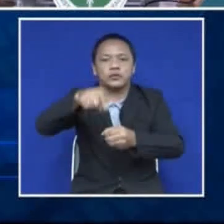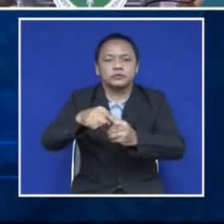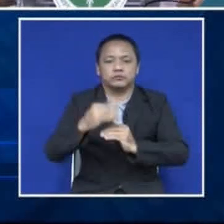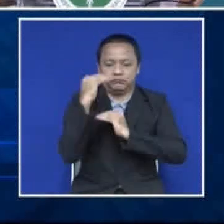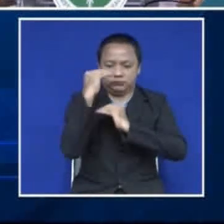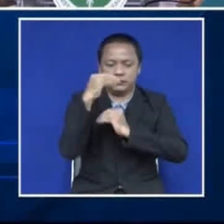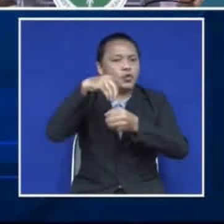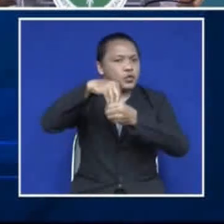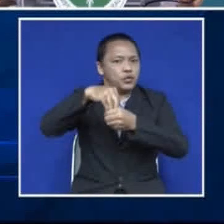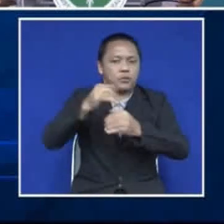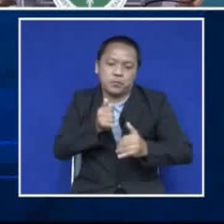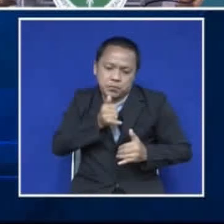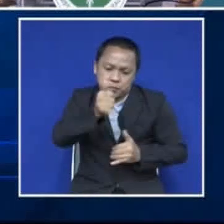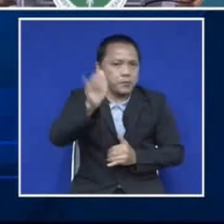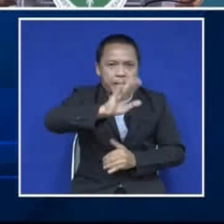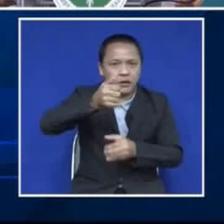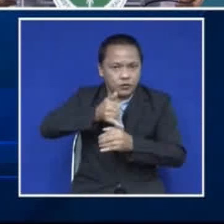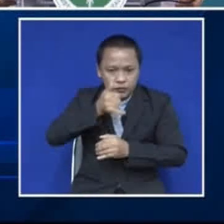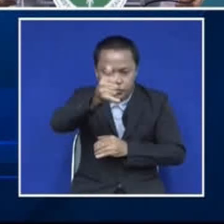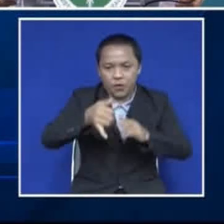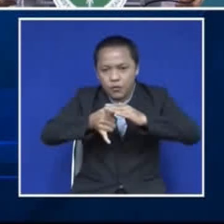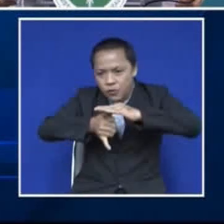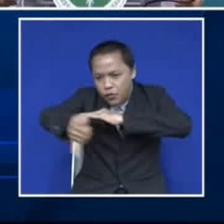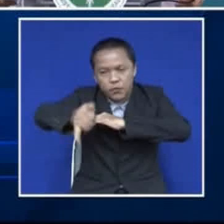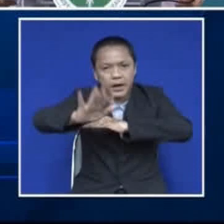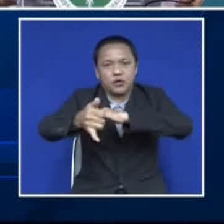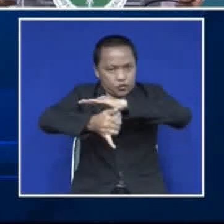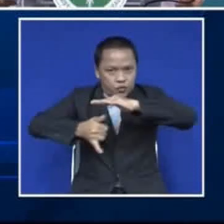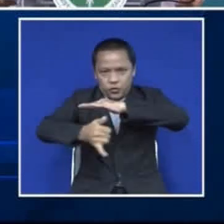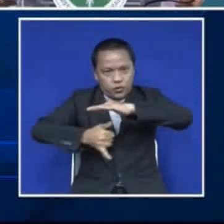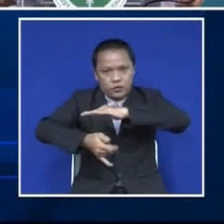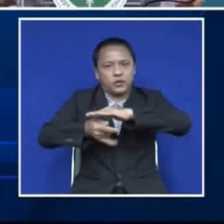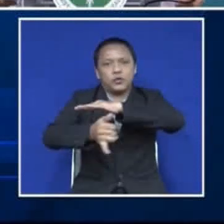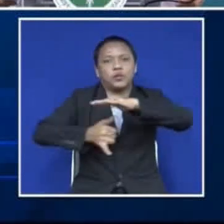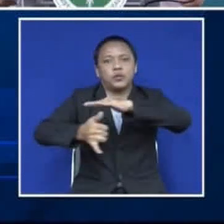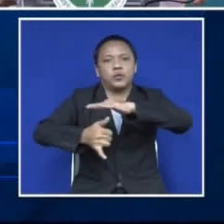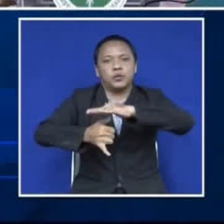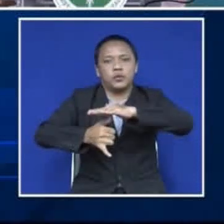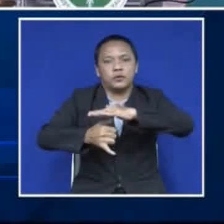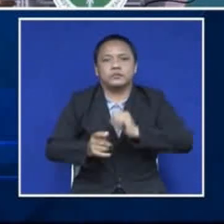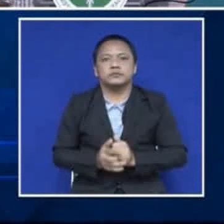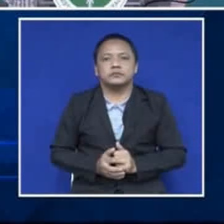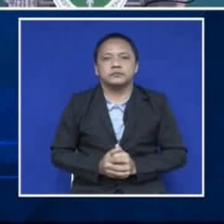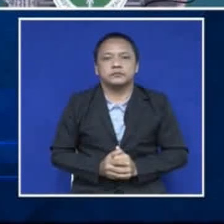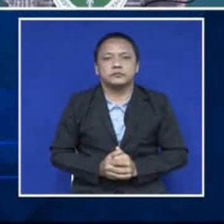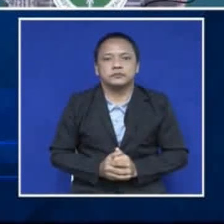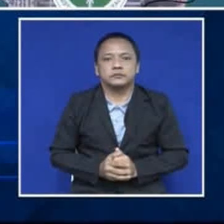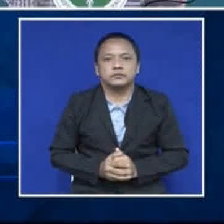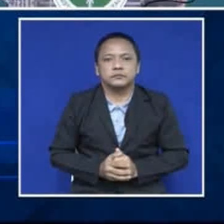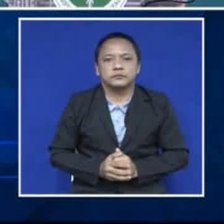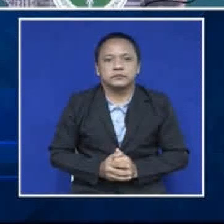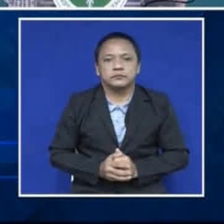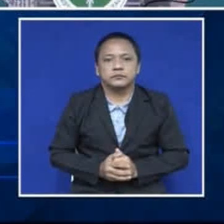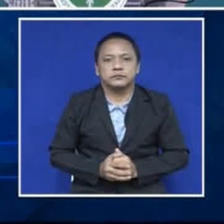ผลยังไม่ออกนะคะก็จะมีการแถลงข่าวต่อมาเท่ากับว่าสรุปมีการสแกนตรวจ 7 +กับอีก